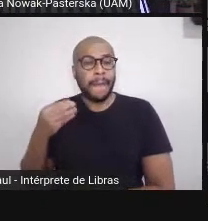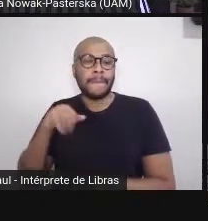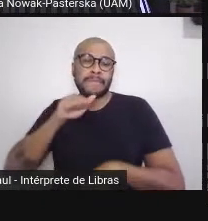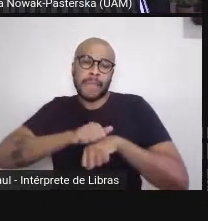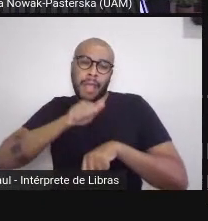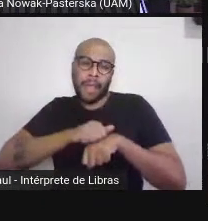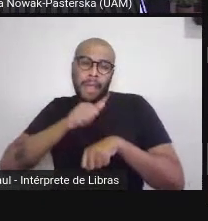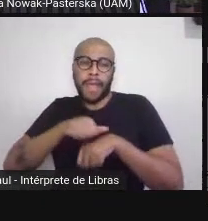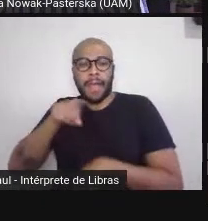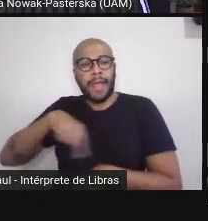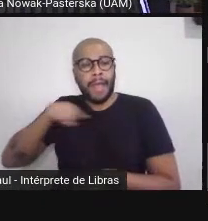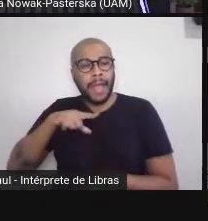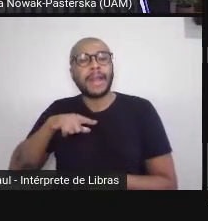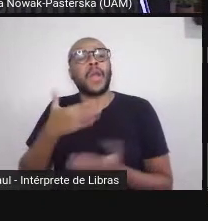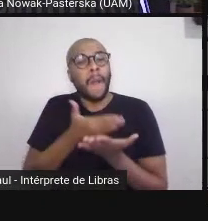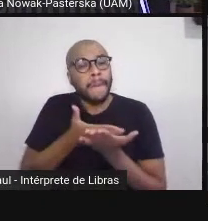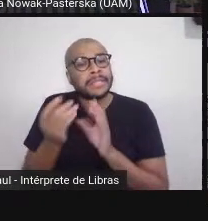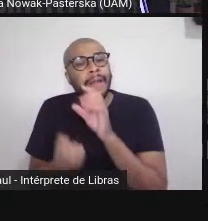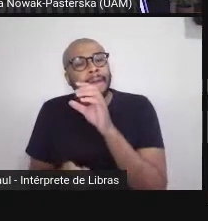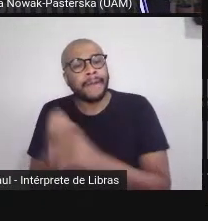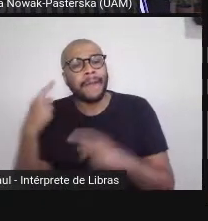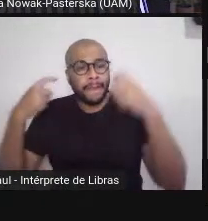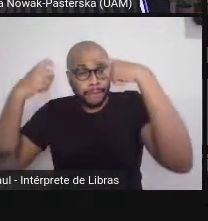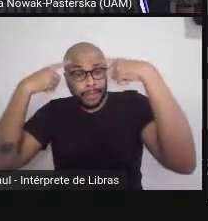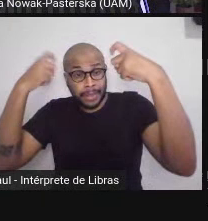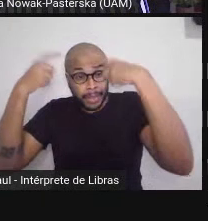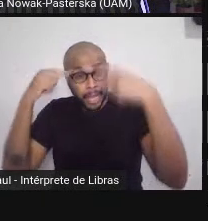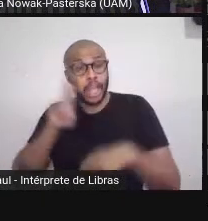sociedade começaram a ter sobrenomes que expressavam